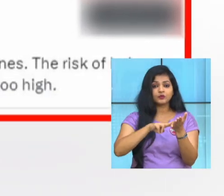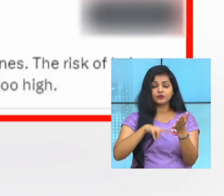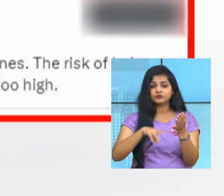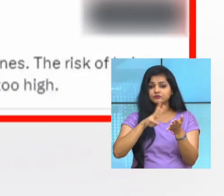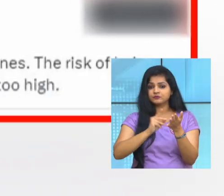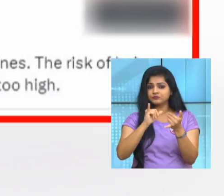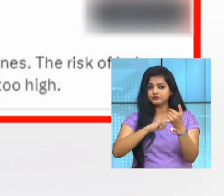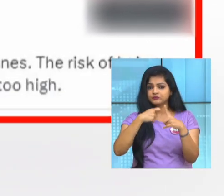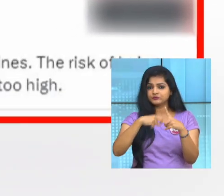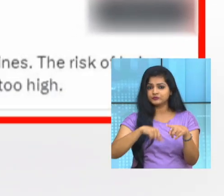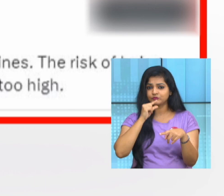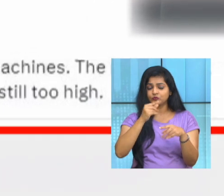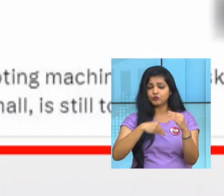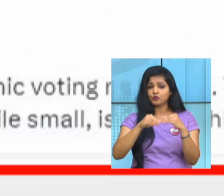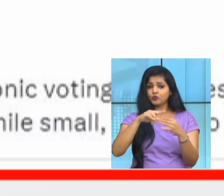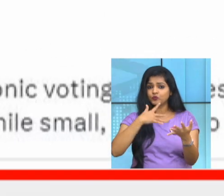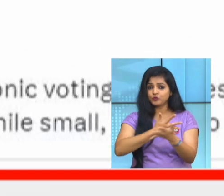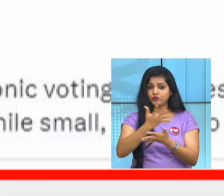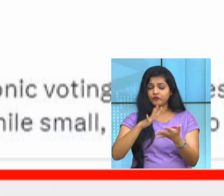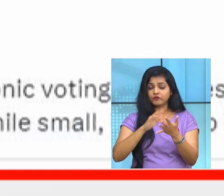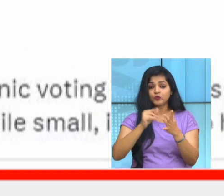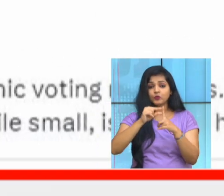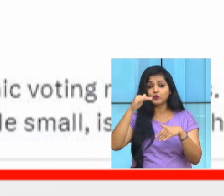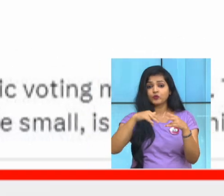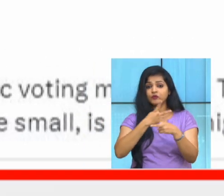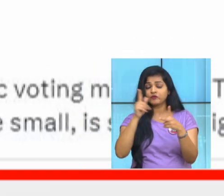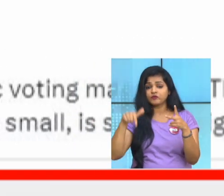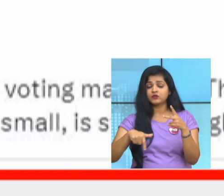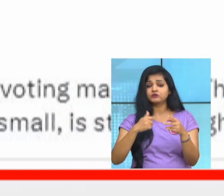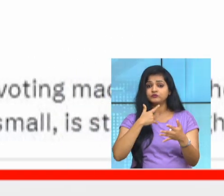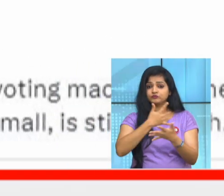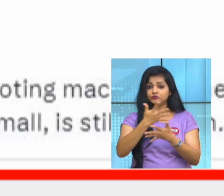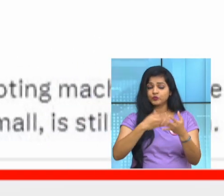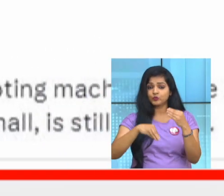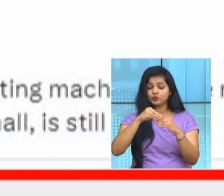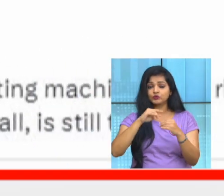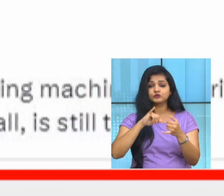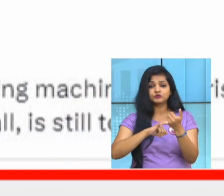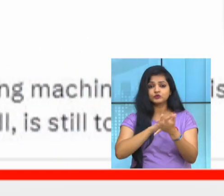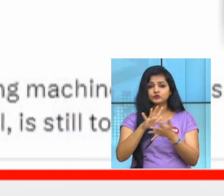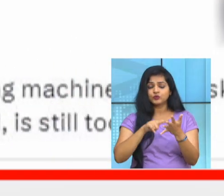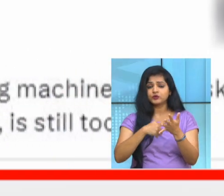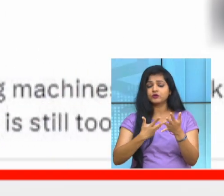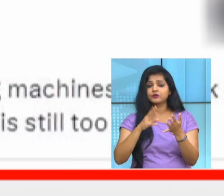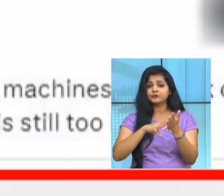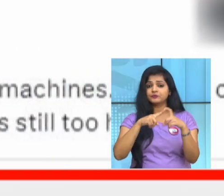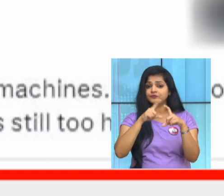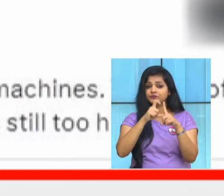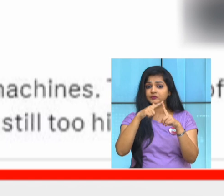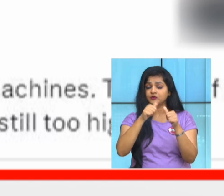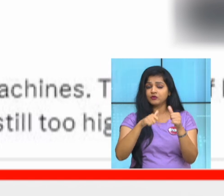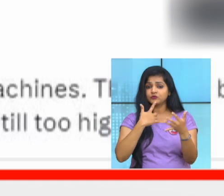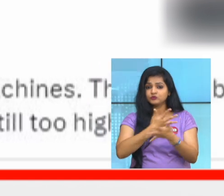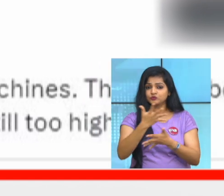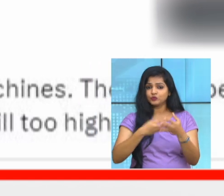രീതിയിൽ ചർച്ചയായിക്കൊണ്ടിരിക്കുകയാണ്. വിവിധ രാഷ്ട്രീയ കേന്ദ്രങ്ങളിൽ നിന്നുള്ള പ്രതികരണങ്ങൾ കൂടുതലായി പുറത്തു വരുന്നു. സമൂഹ മാധ്യമത്തിലൊക്കെ വലിയ ചർച്ചകൾക്കത് തുടക്കമിടുകയും